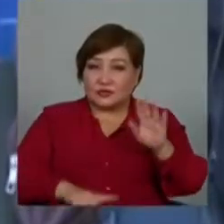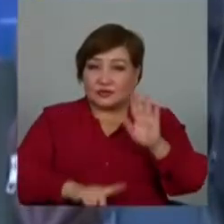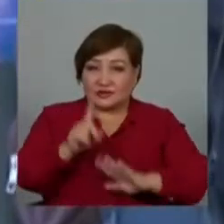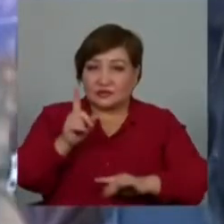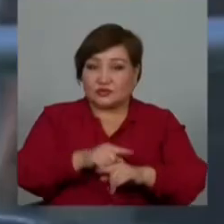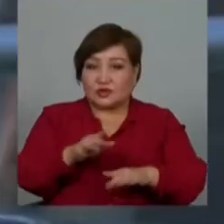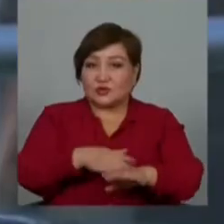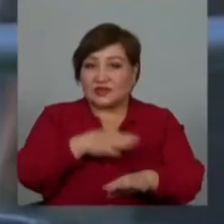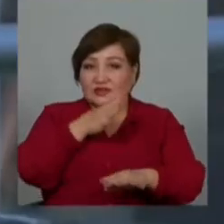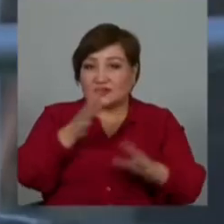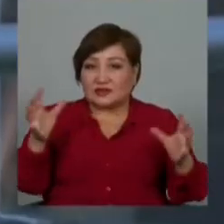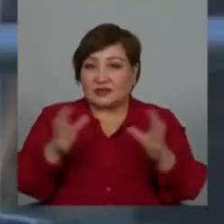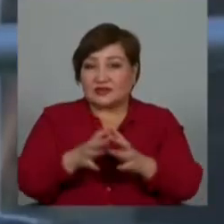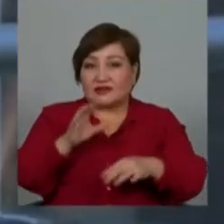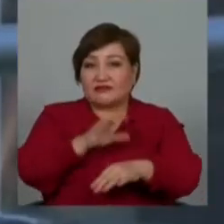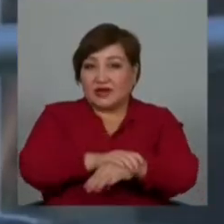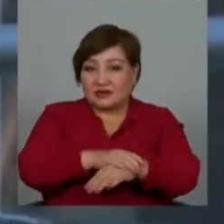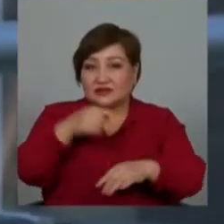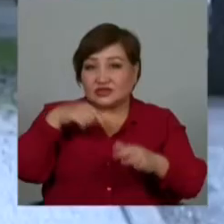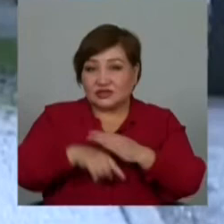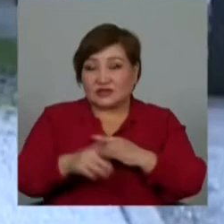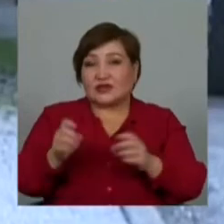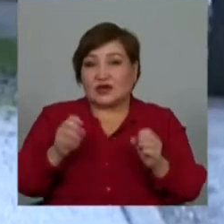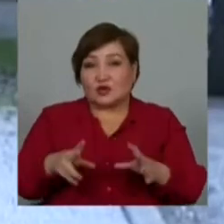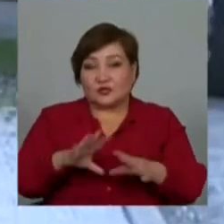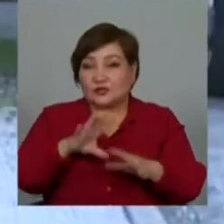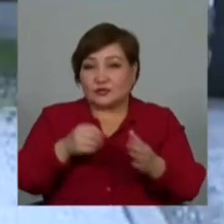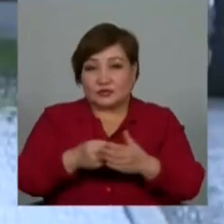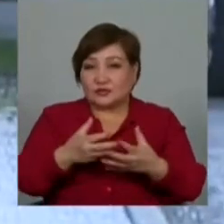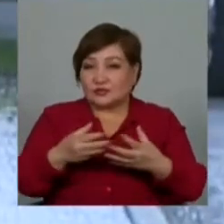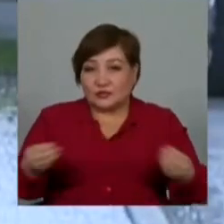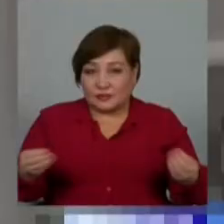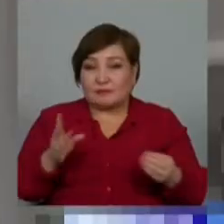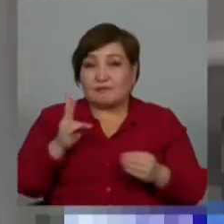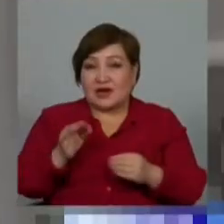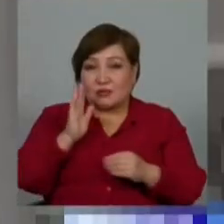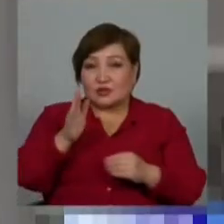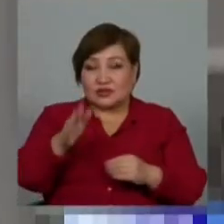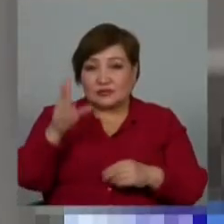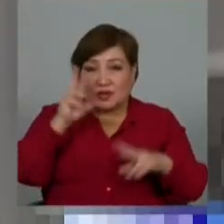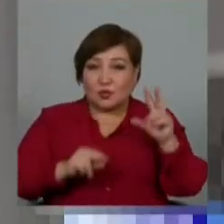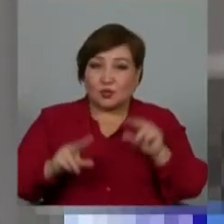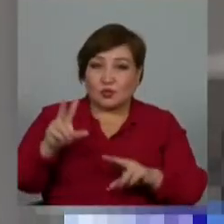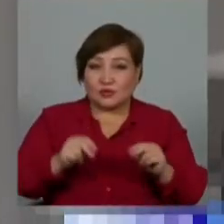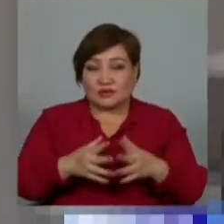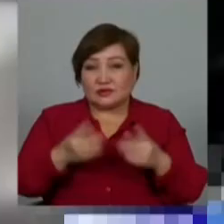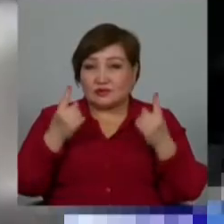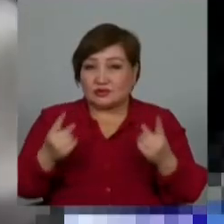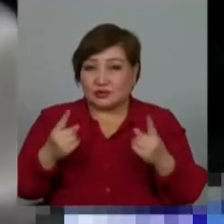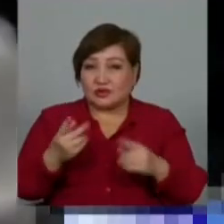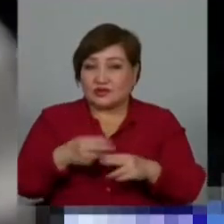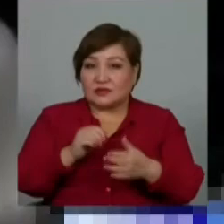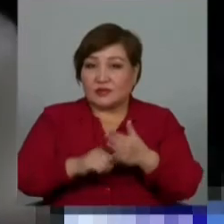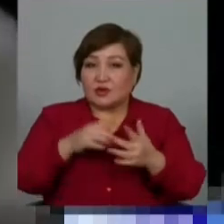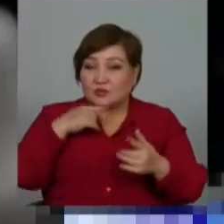ұзақ сақталатыны хақ. Ал бүгінде қауіп әлі сейілген жоқ. Бірақ болашаққа деген үміт зор. Себебі көптен күткен вакцина